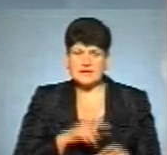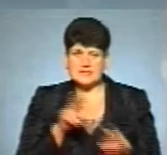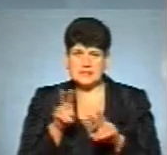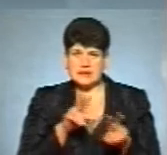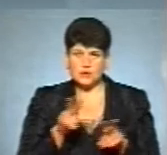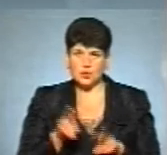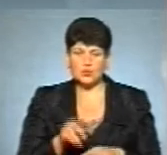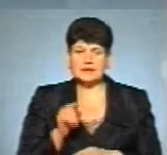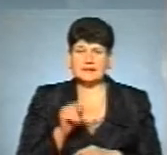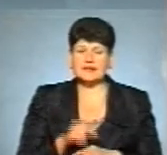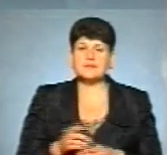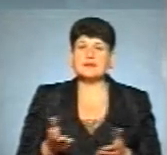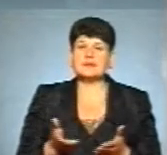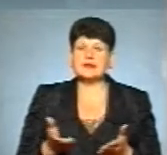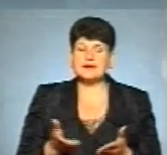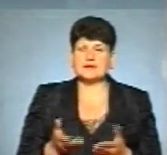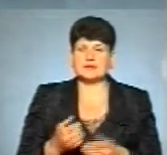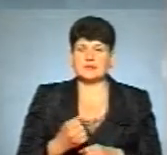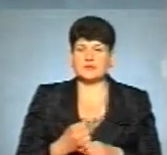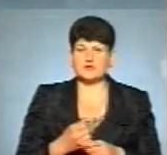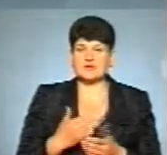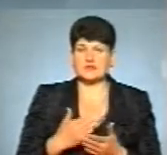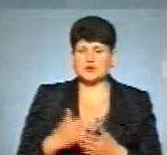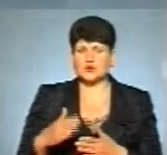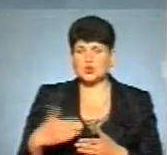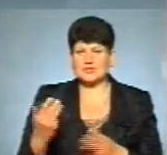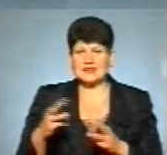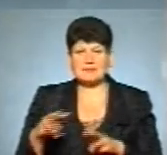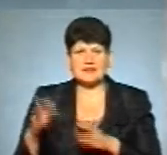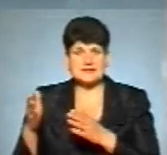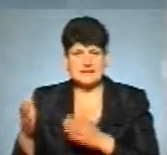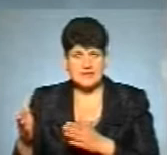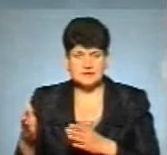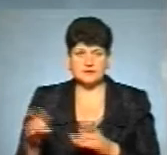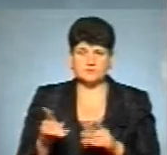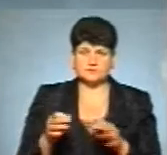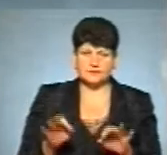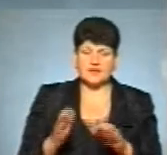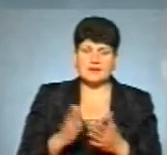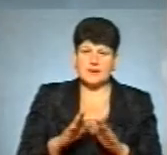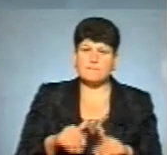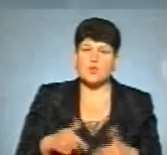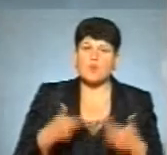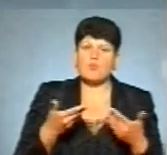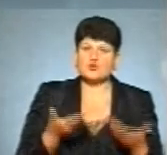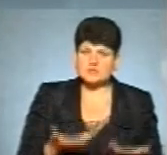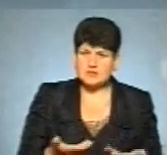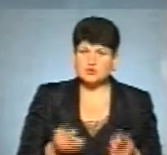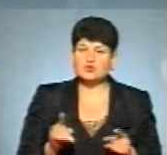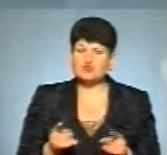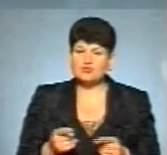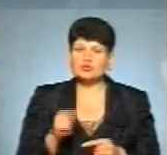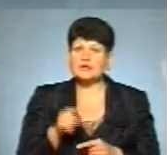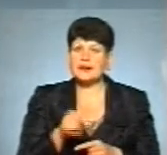тим, які напрацювання йдуть зі сторони там міністерства, і навіть є зустрічні пропозиції, чому те